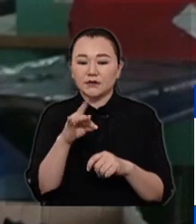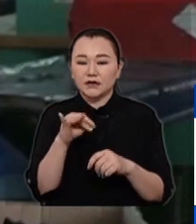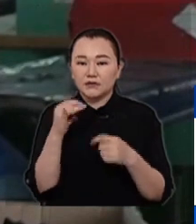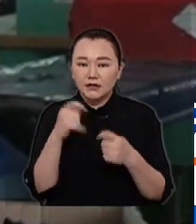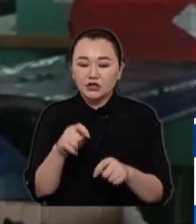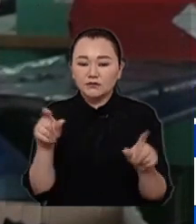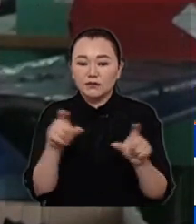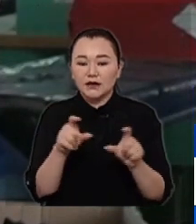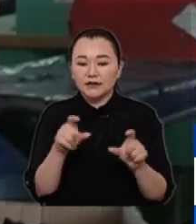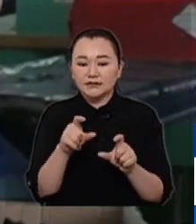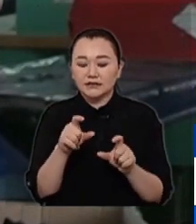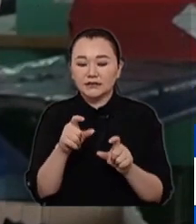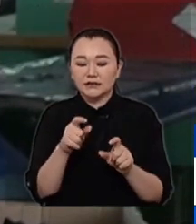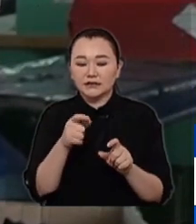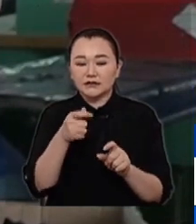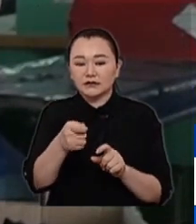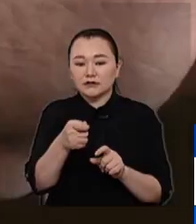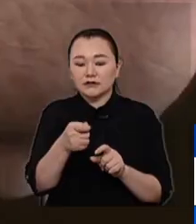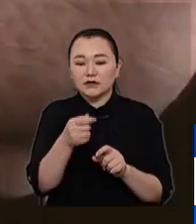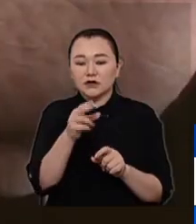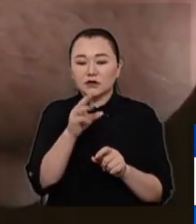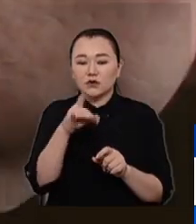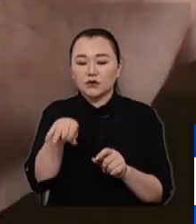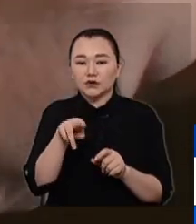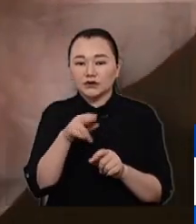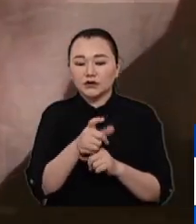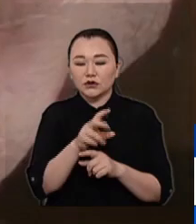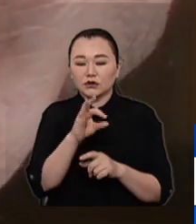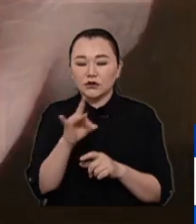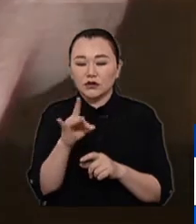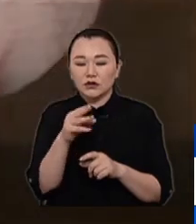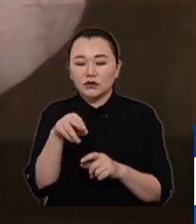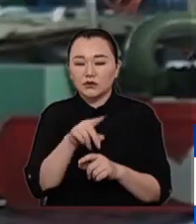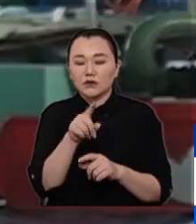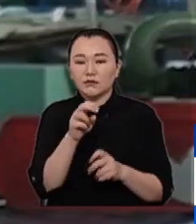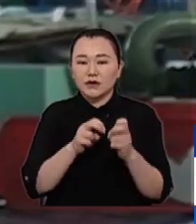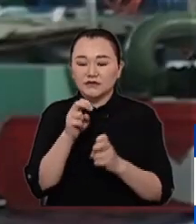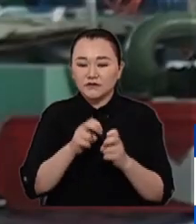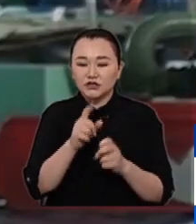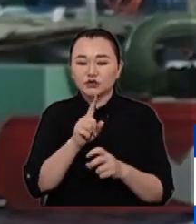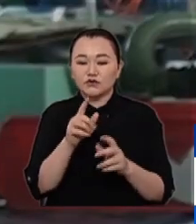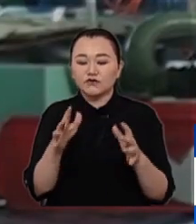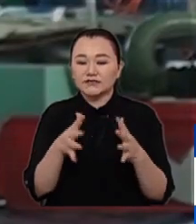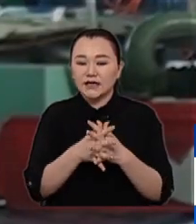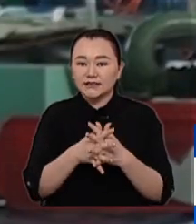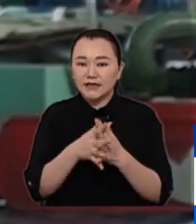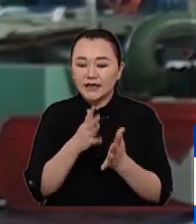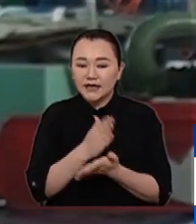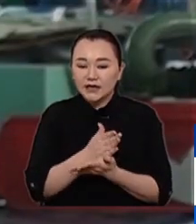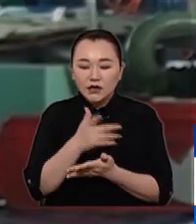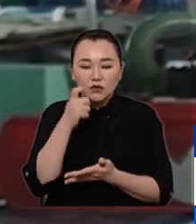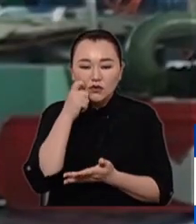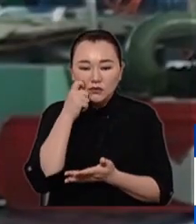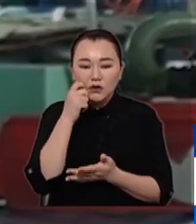при продаже в магазине наводит на QR-код. В QR-коде все есть. Производитель. Из чего он состоит?